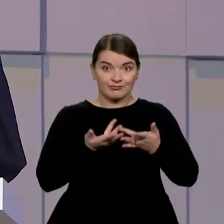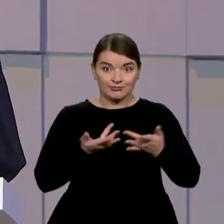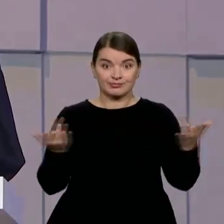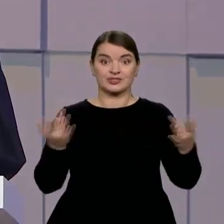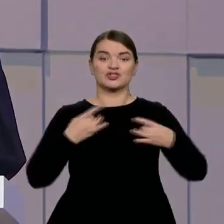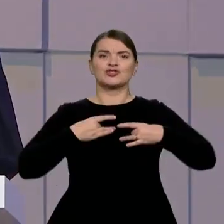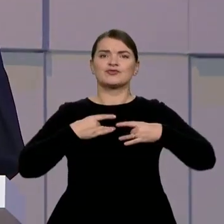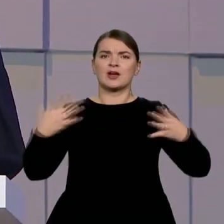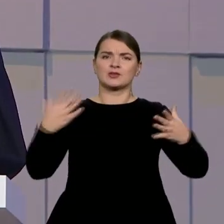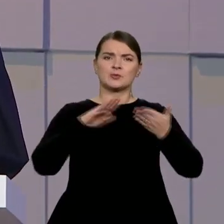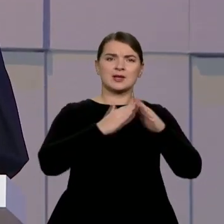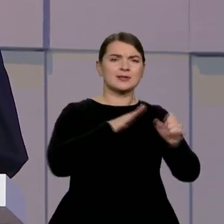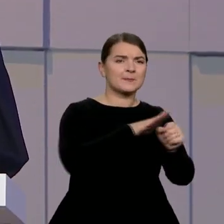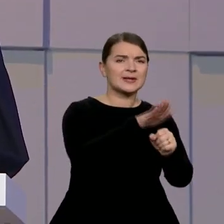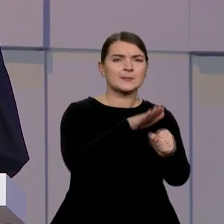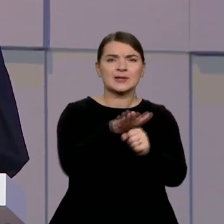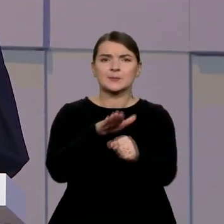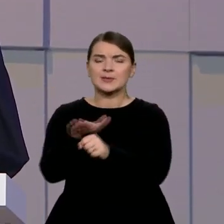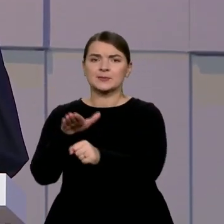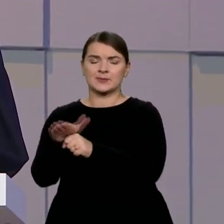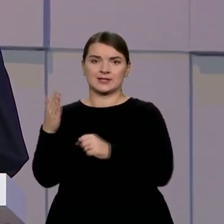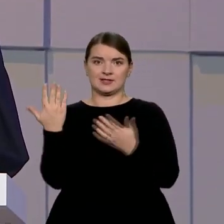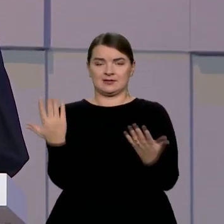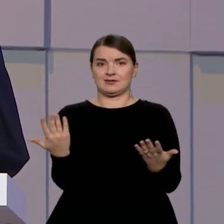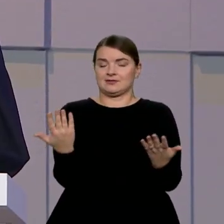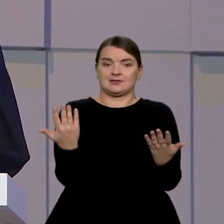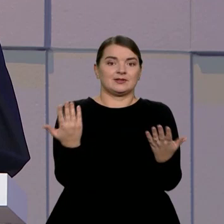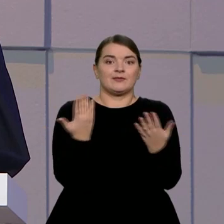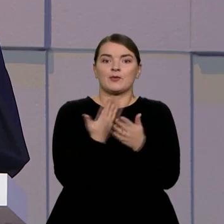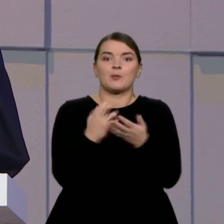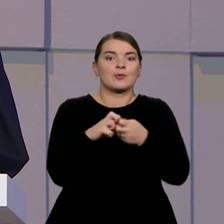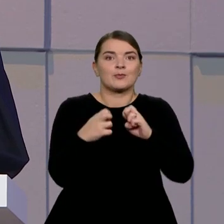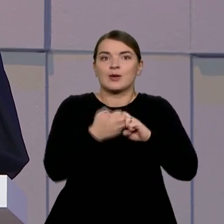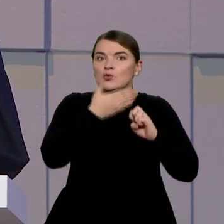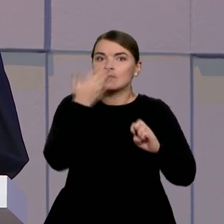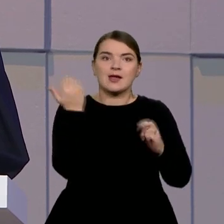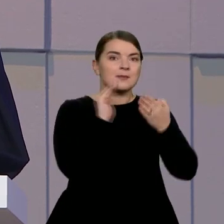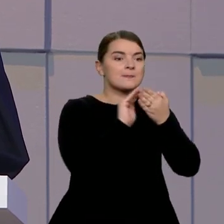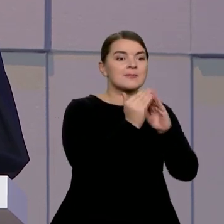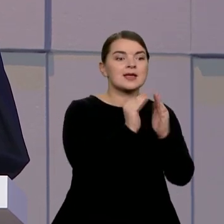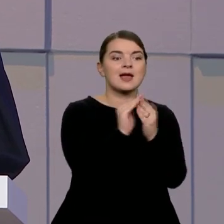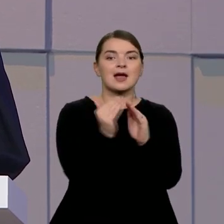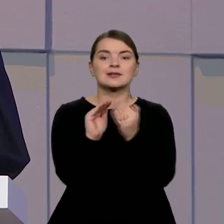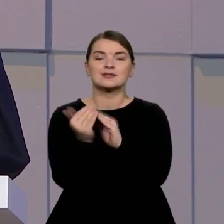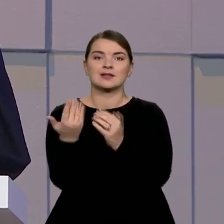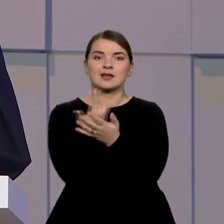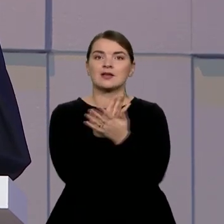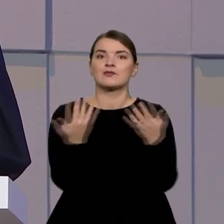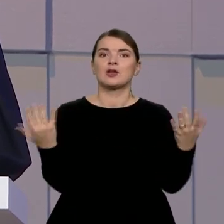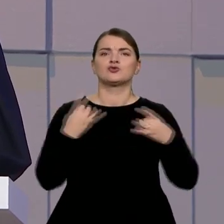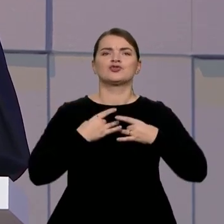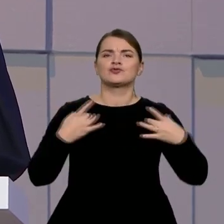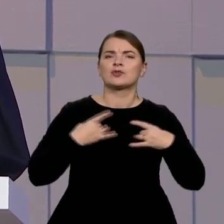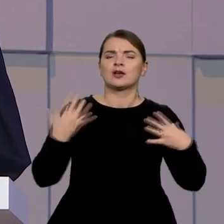miestas pilnas, tai na, nėra tokie jau reikšmingi iš esmės. Tai visose miestuose, kada vyksta organizuojami renginiai, čia galbūt ir